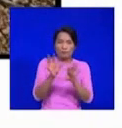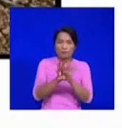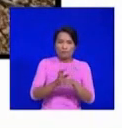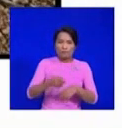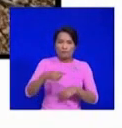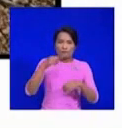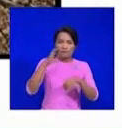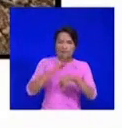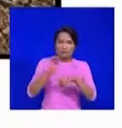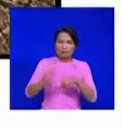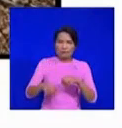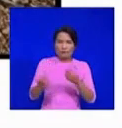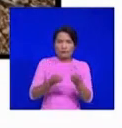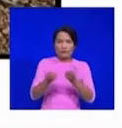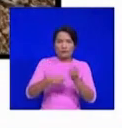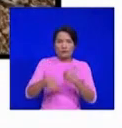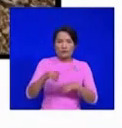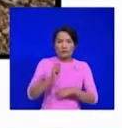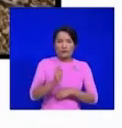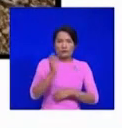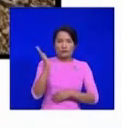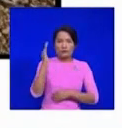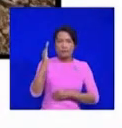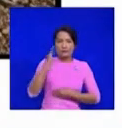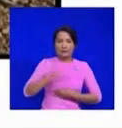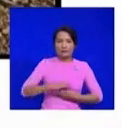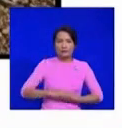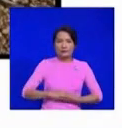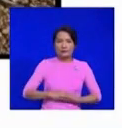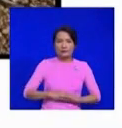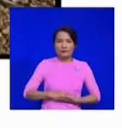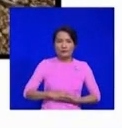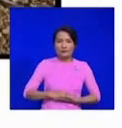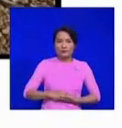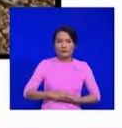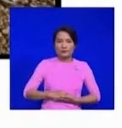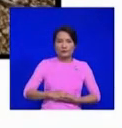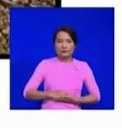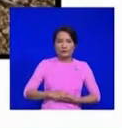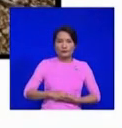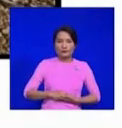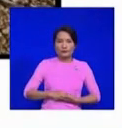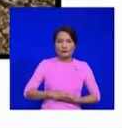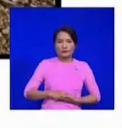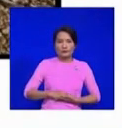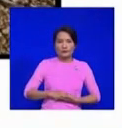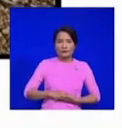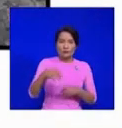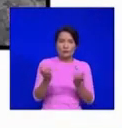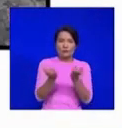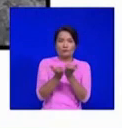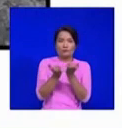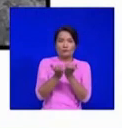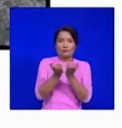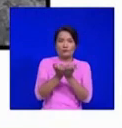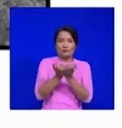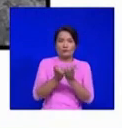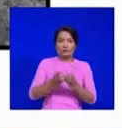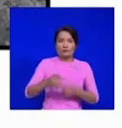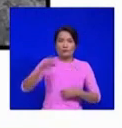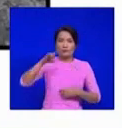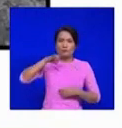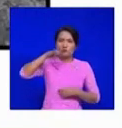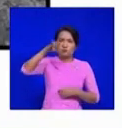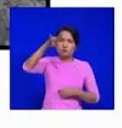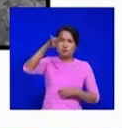านเนี่ยเขามีความสามารถในการไปหามาม ีท่อน้ำเลี้ยง มีท่อน้ำเลี้ยงครับแล้วก็เอามา